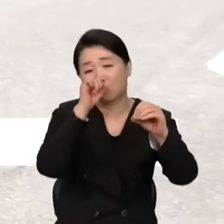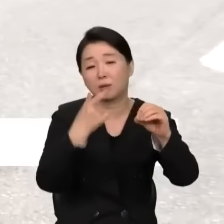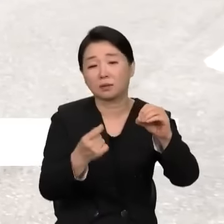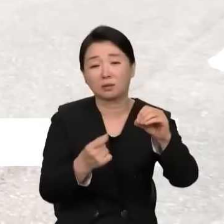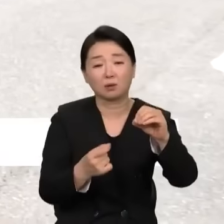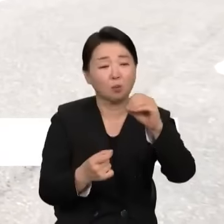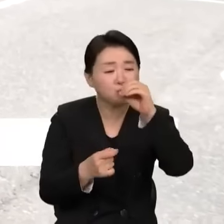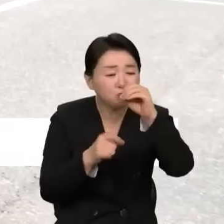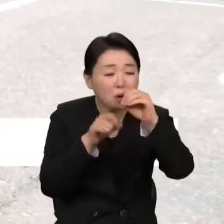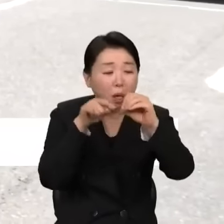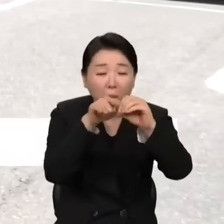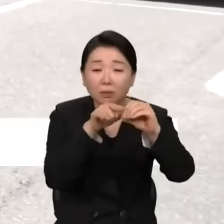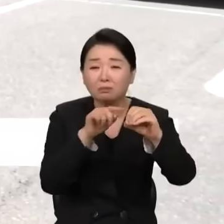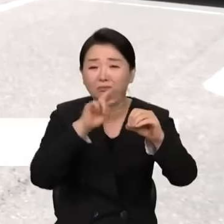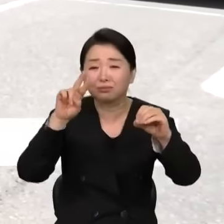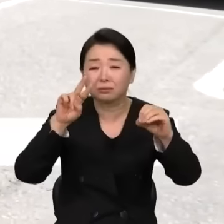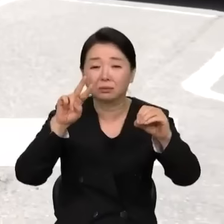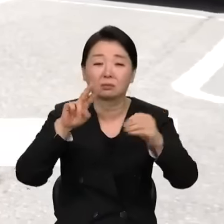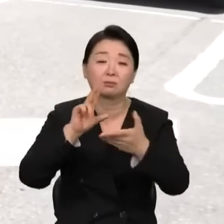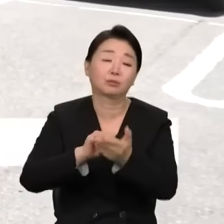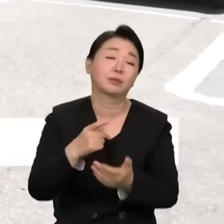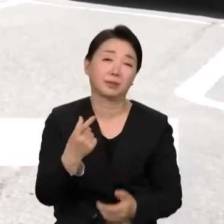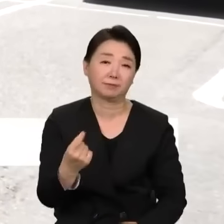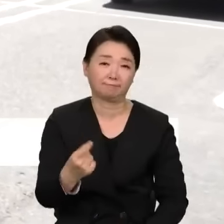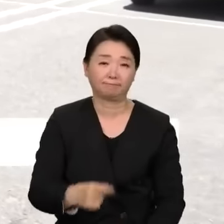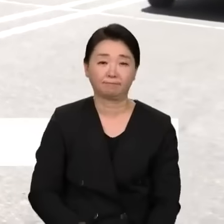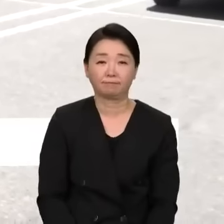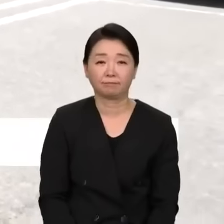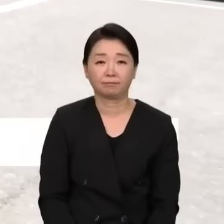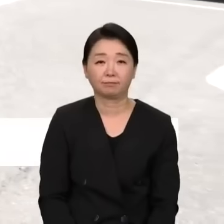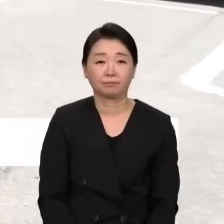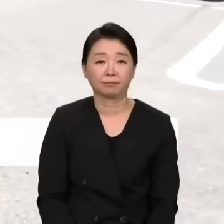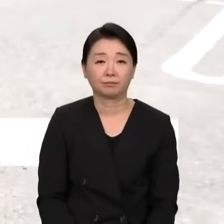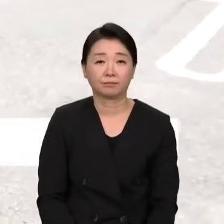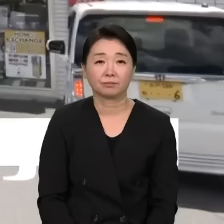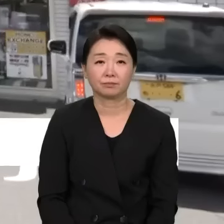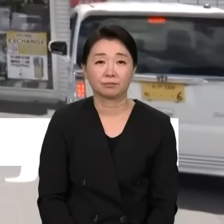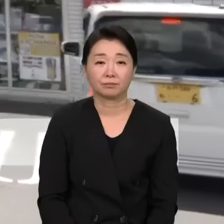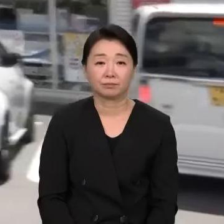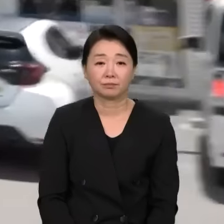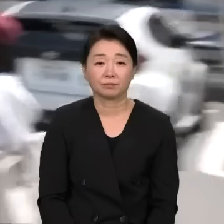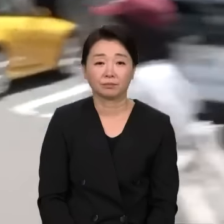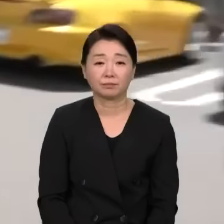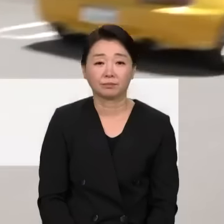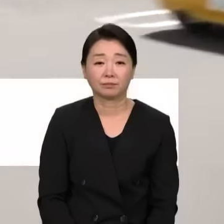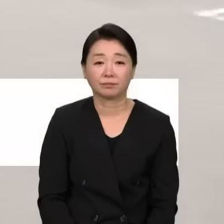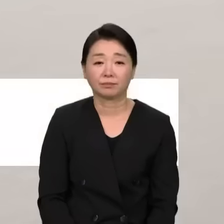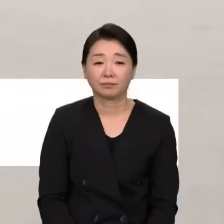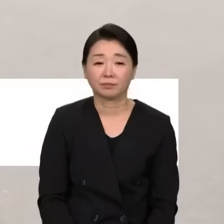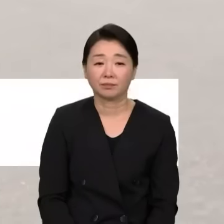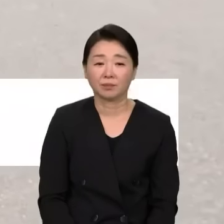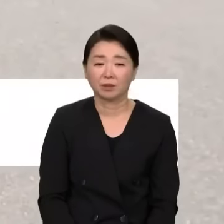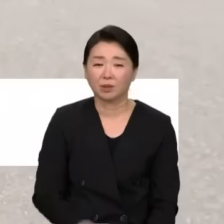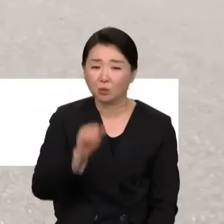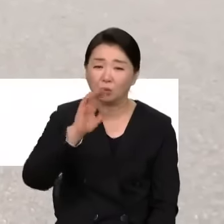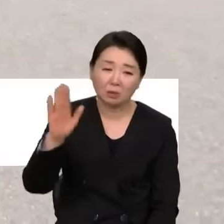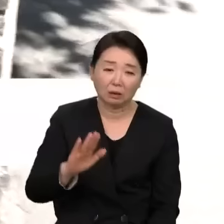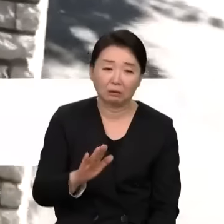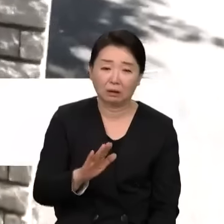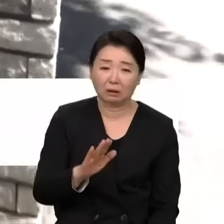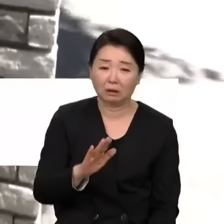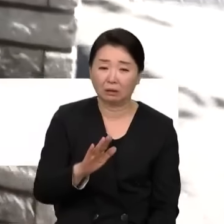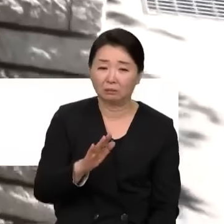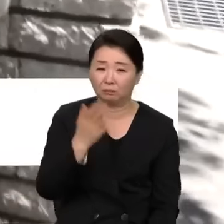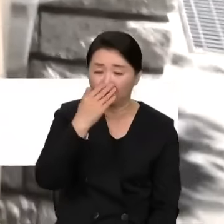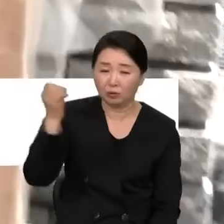좋았다잖아요. 그래도 하나 막혀놨다가 また 문제가 났てるみたいな게. It's just bad. It's honestly, it's disrespectful. People just